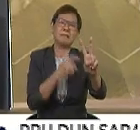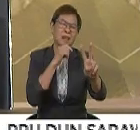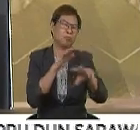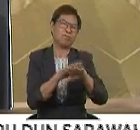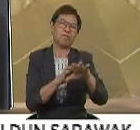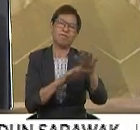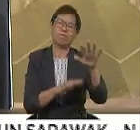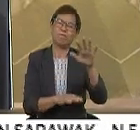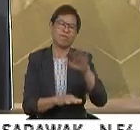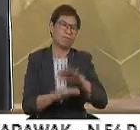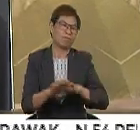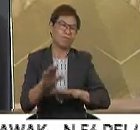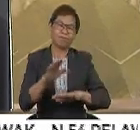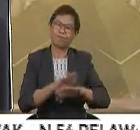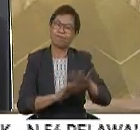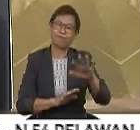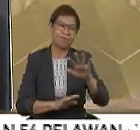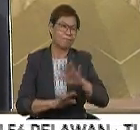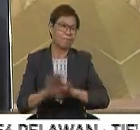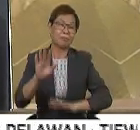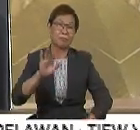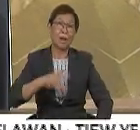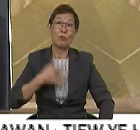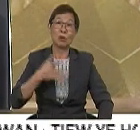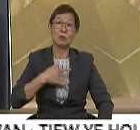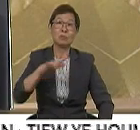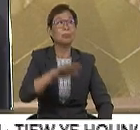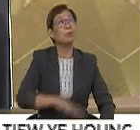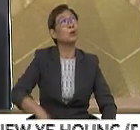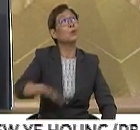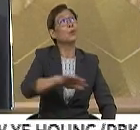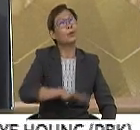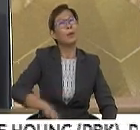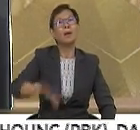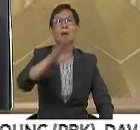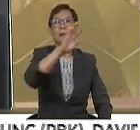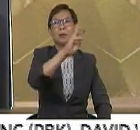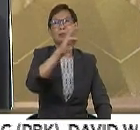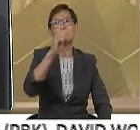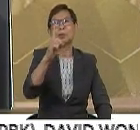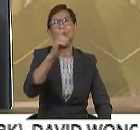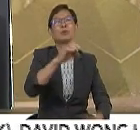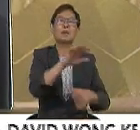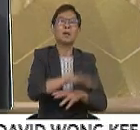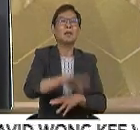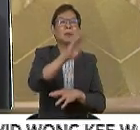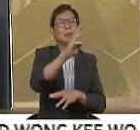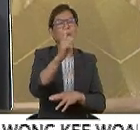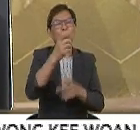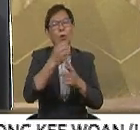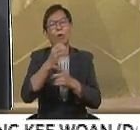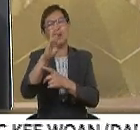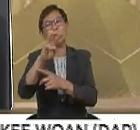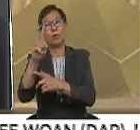sangat. Saya rasa dalam lingkungan 60, 61, 62. Baik.